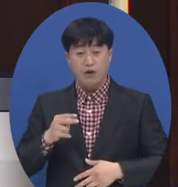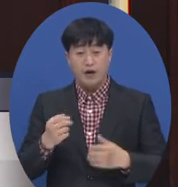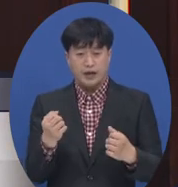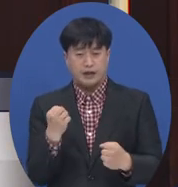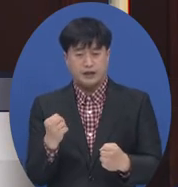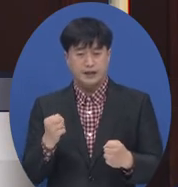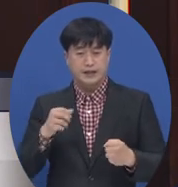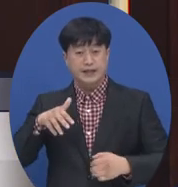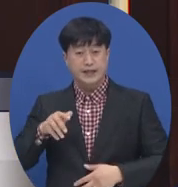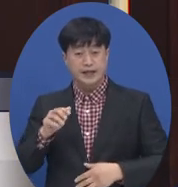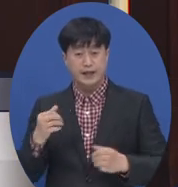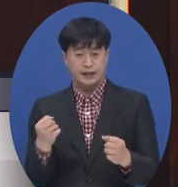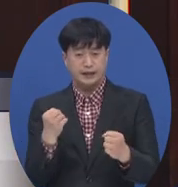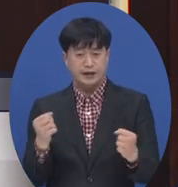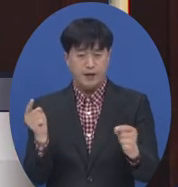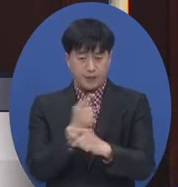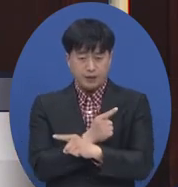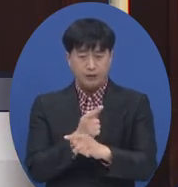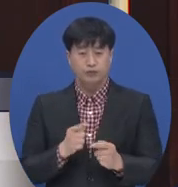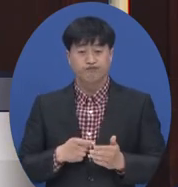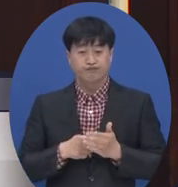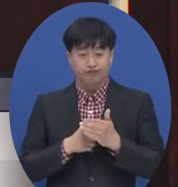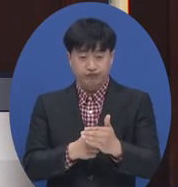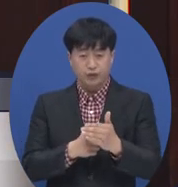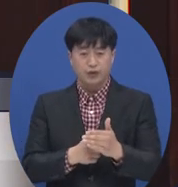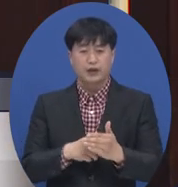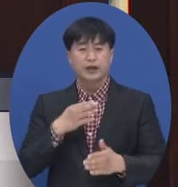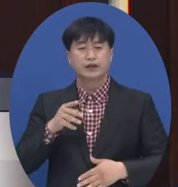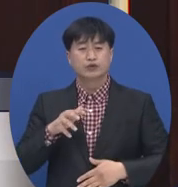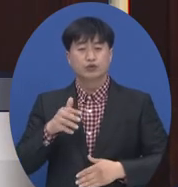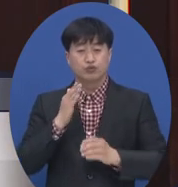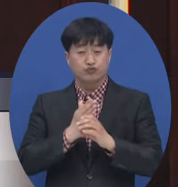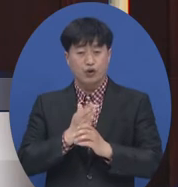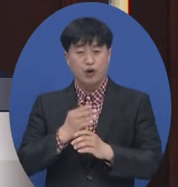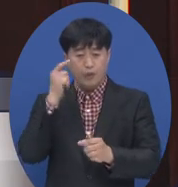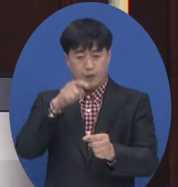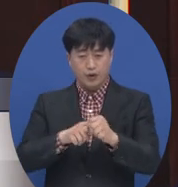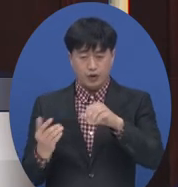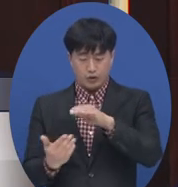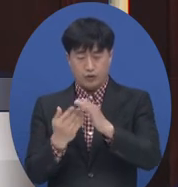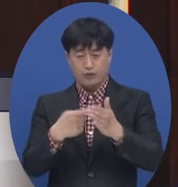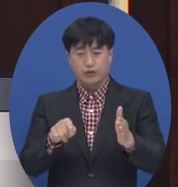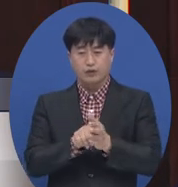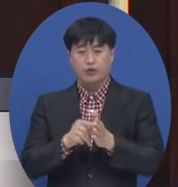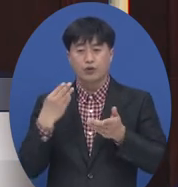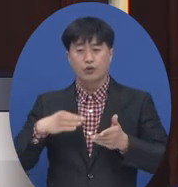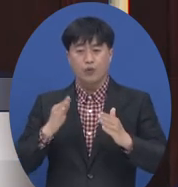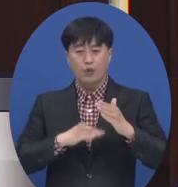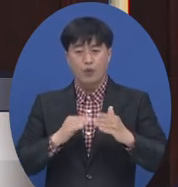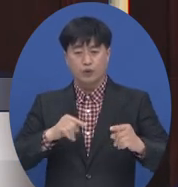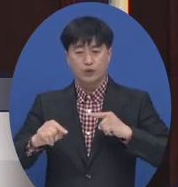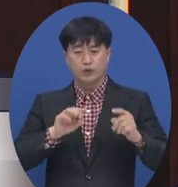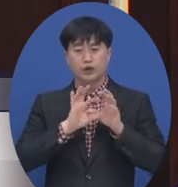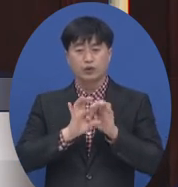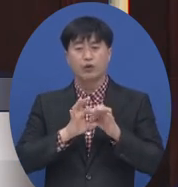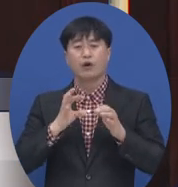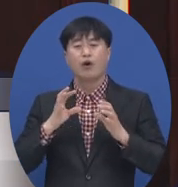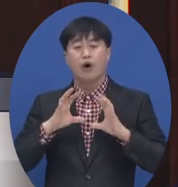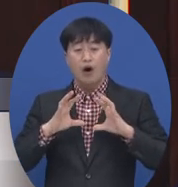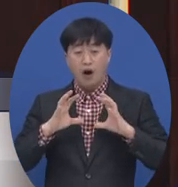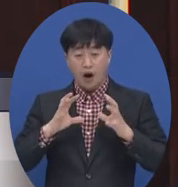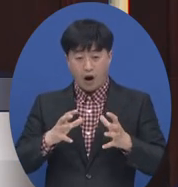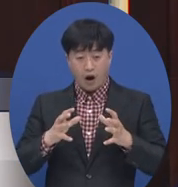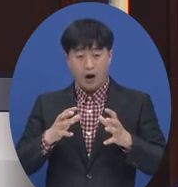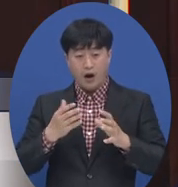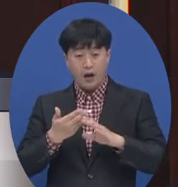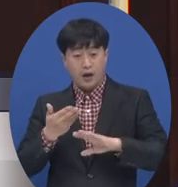에너지로 전환을 촉구하고 촉진하고 탄소 중립 목표를 달성할 수 있도록 경기도 공공 정책을 통해